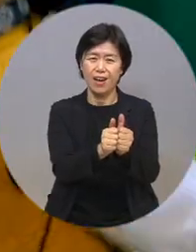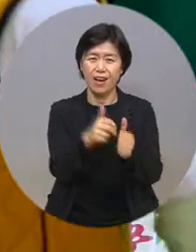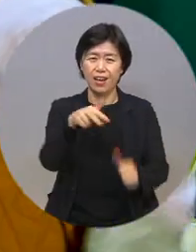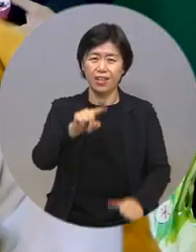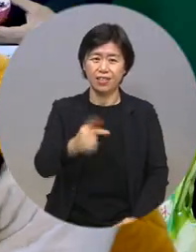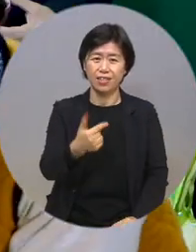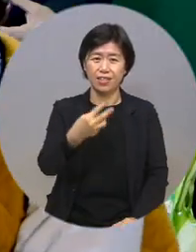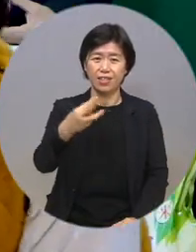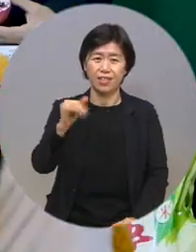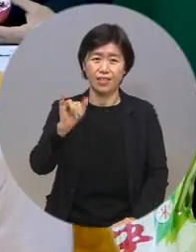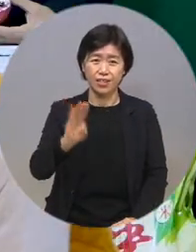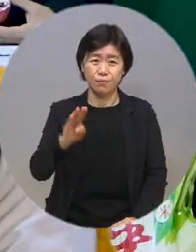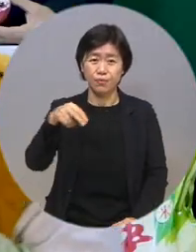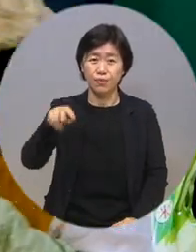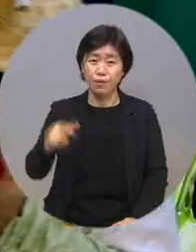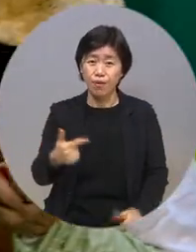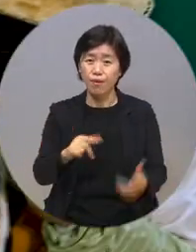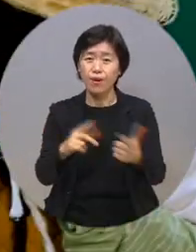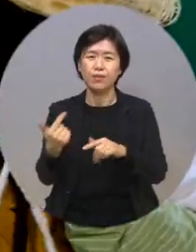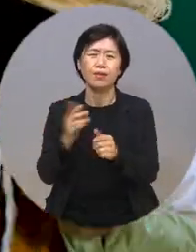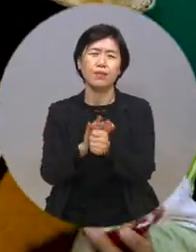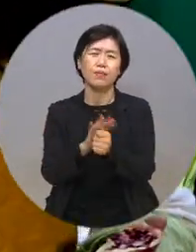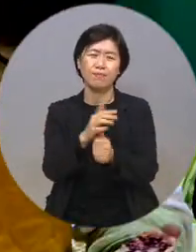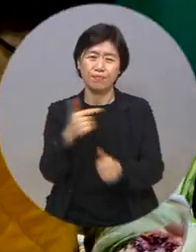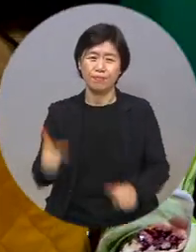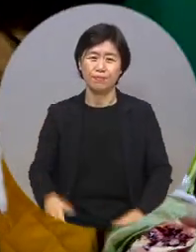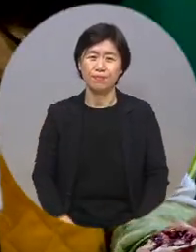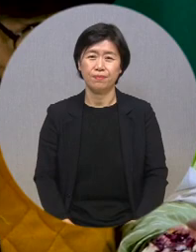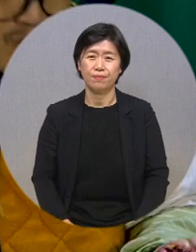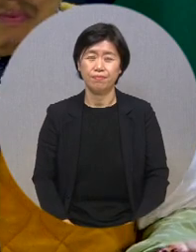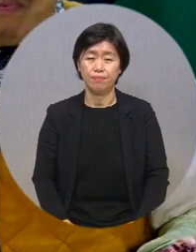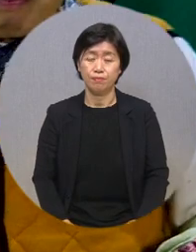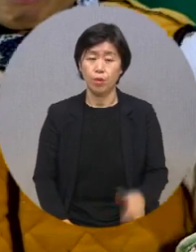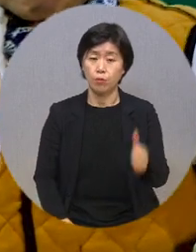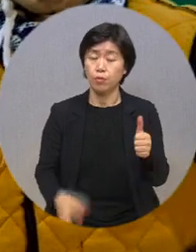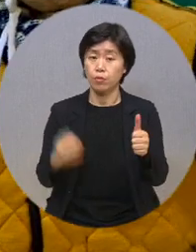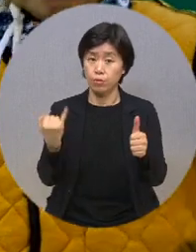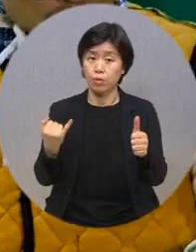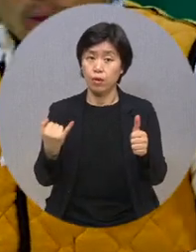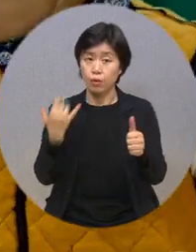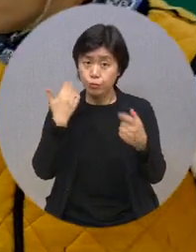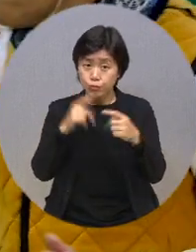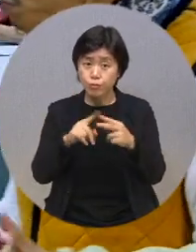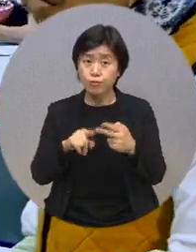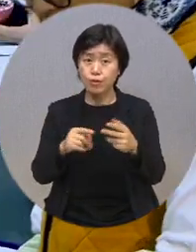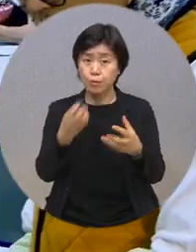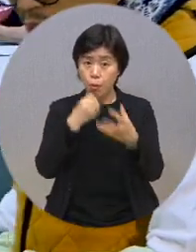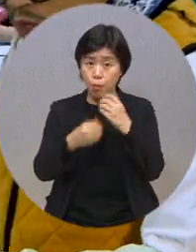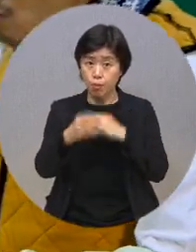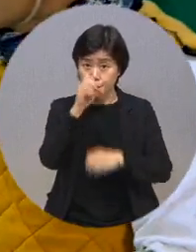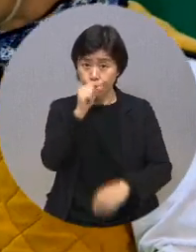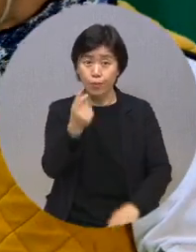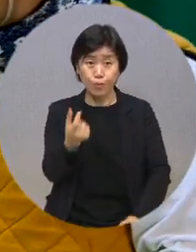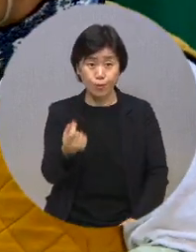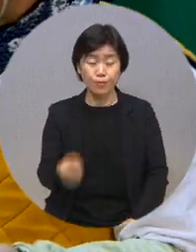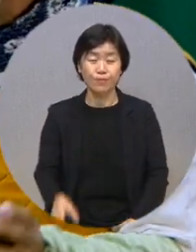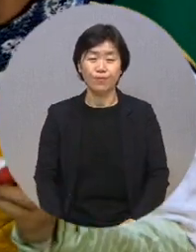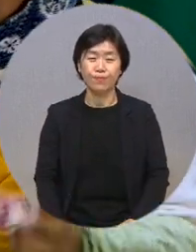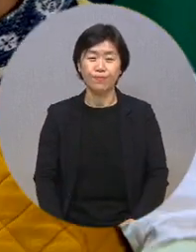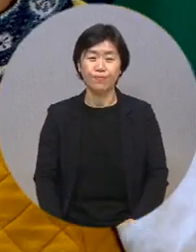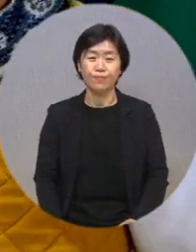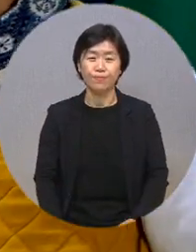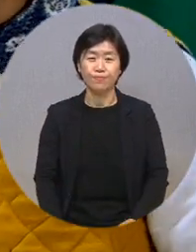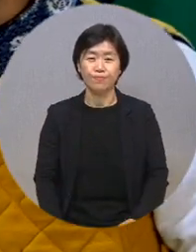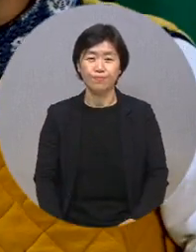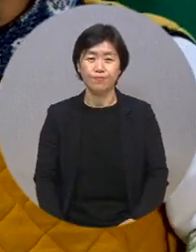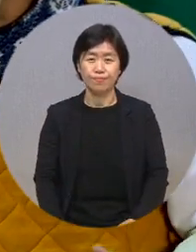절산 안 되나요? 그래요? 아 그럼 남녀노소 할 것 없이 다 좋구나. 아, 그래요. 아, 그런